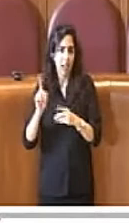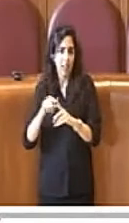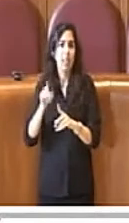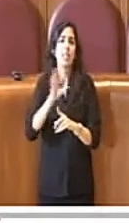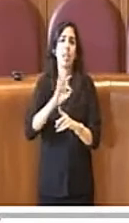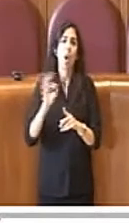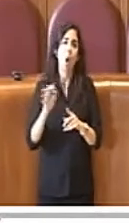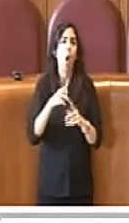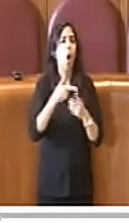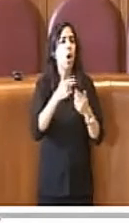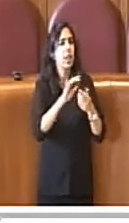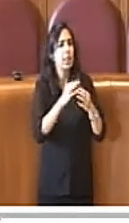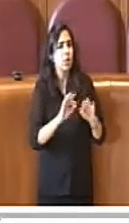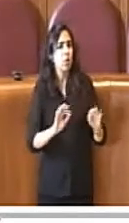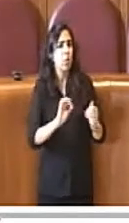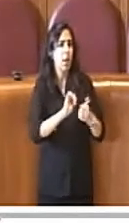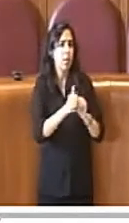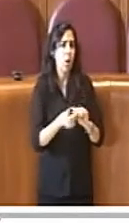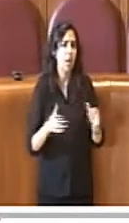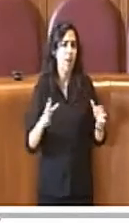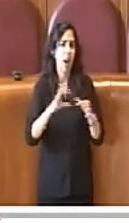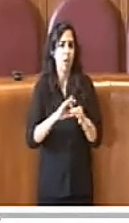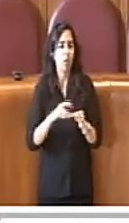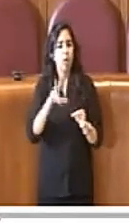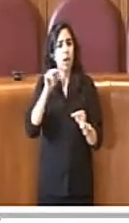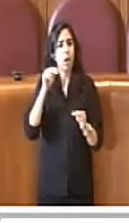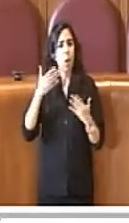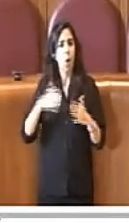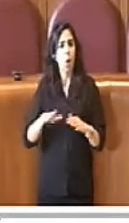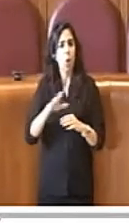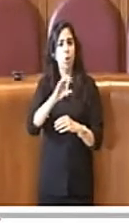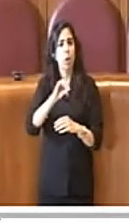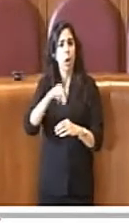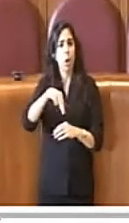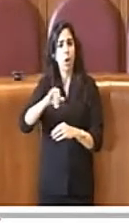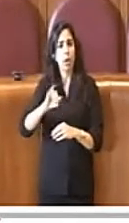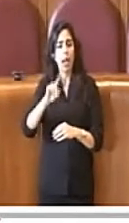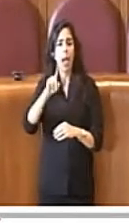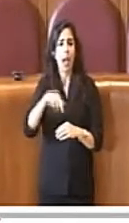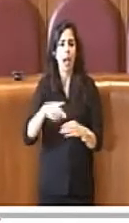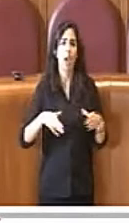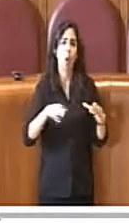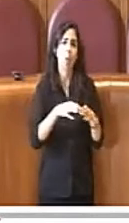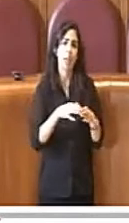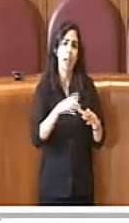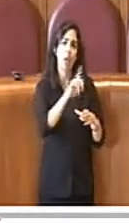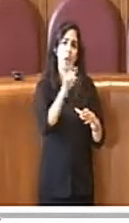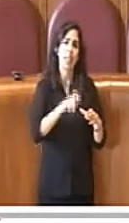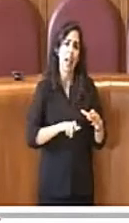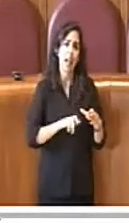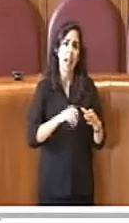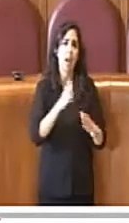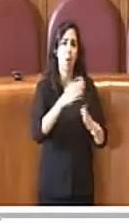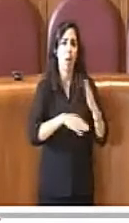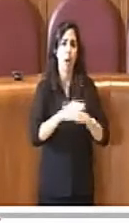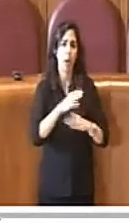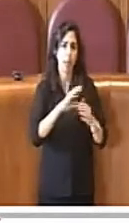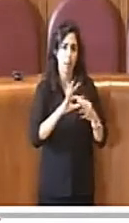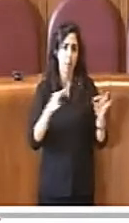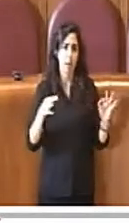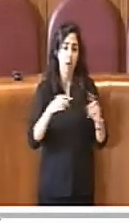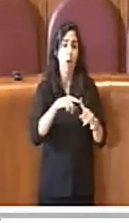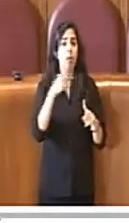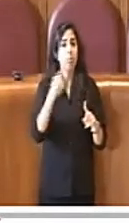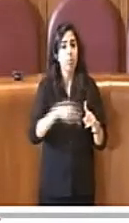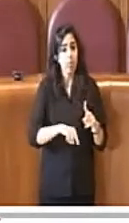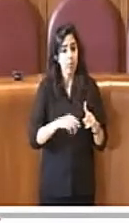o discipline sportive associate riconosciute dal CONI e dal Comitato Italiano Paralimpico. Questo criterio è stato esplicitamente previsto